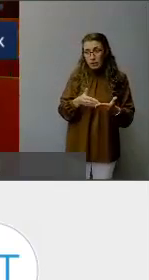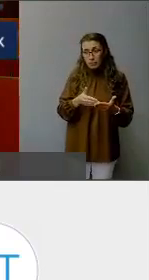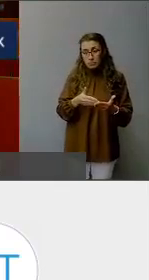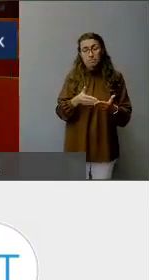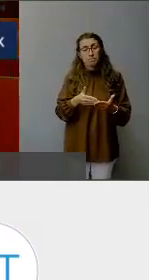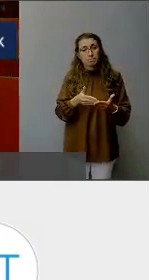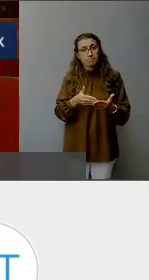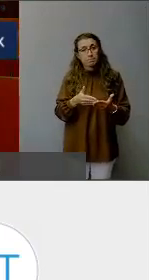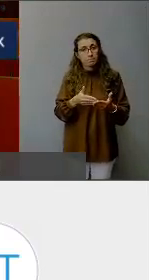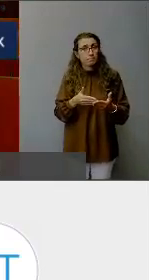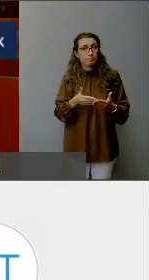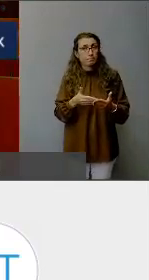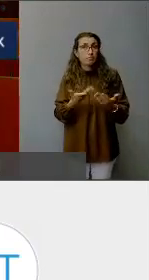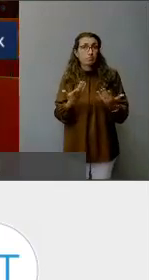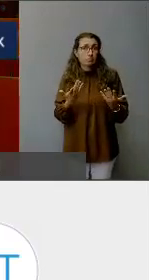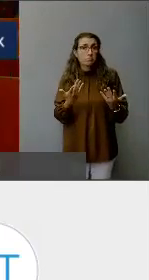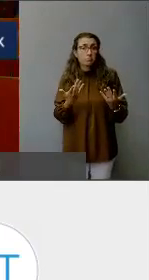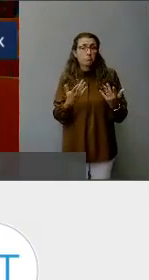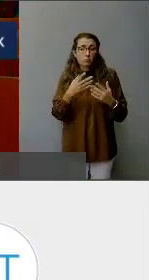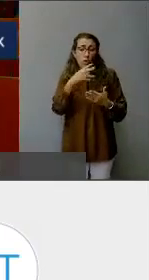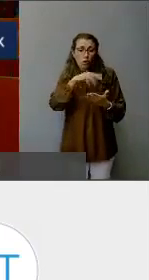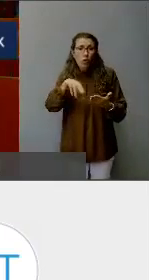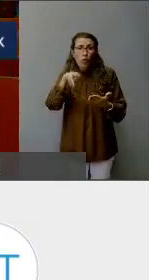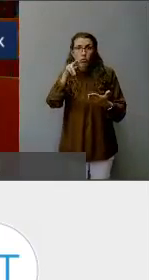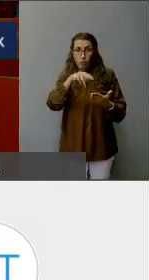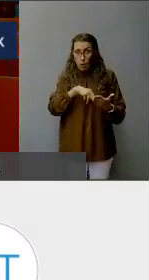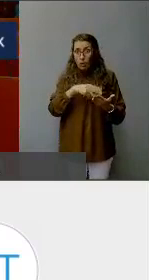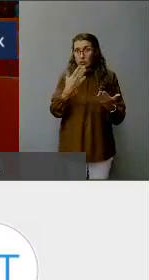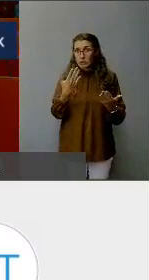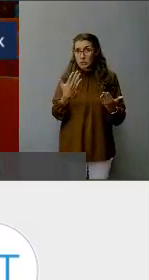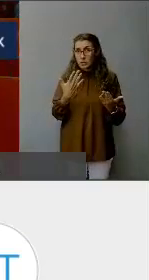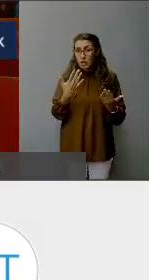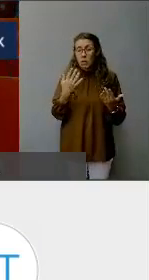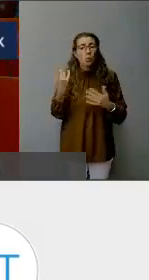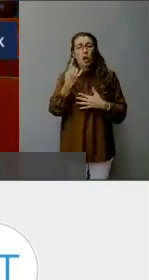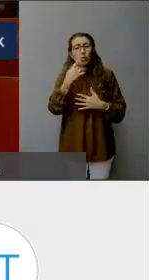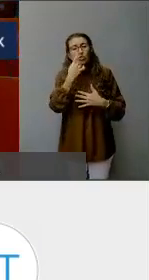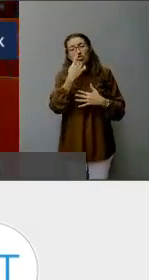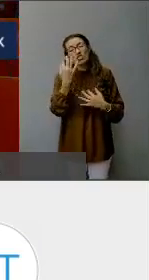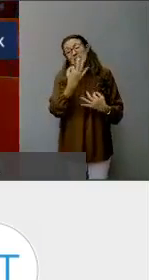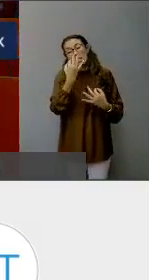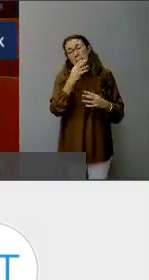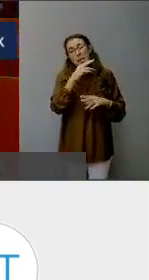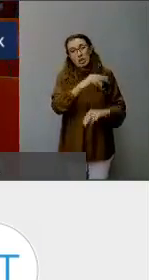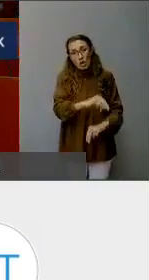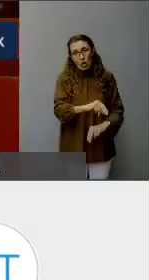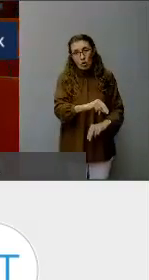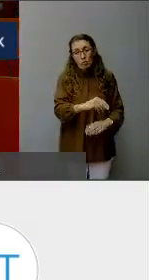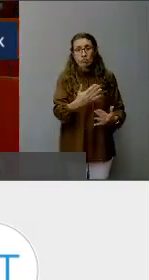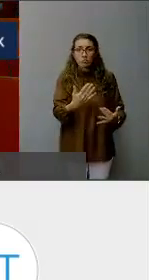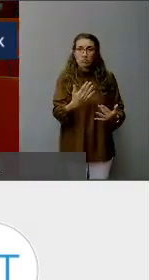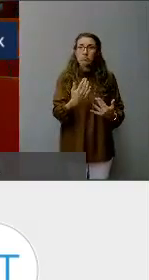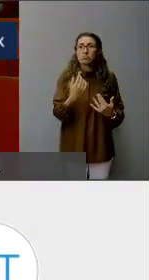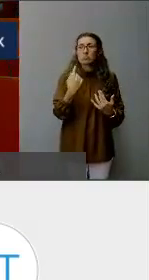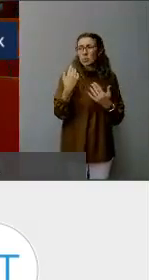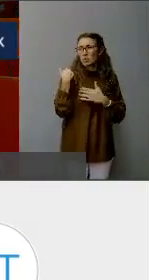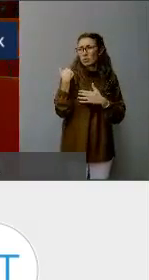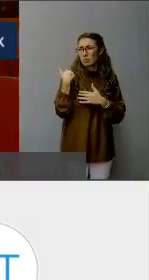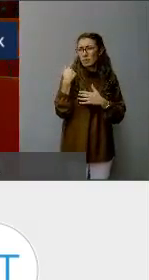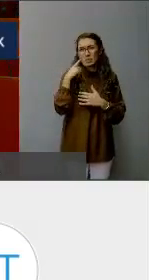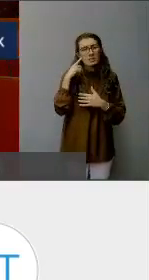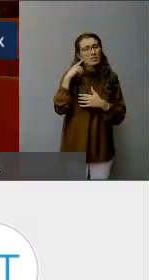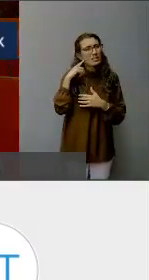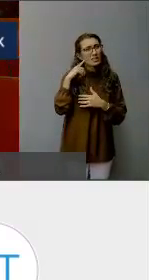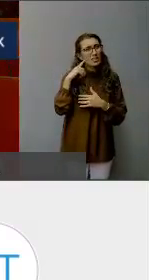ovviamente vota la proposta chi invece dice sempre di no questo titolo dire prima che sono 50 anni che è